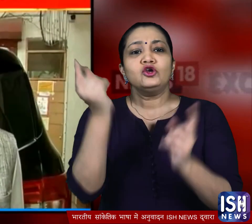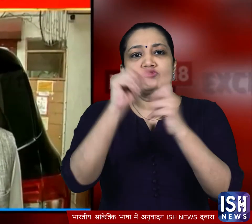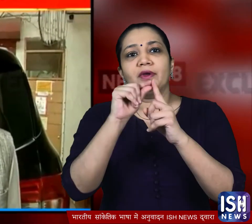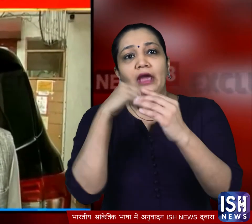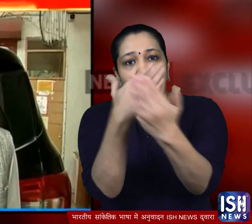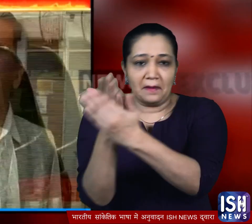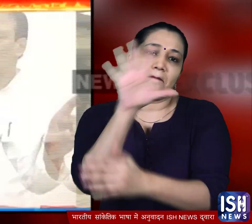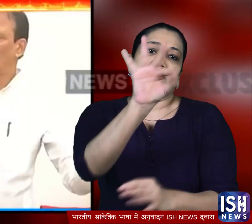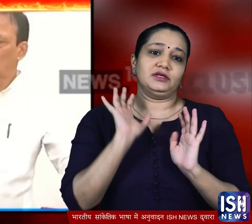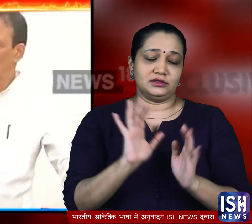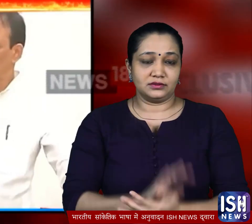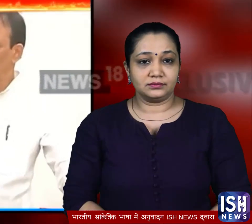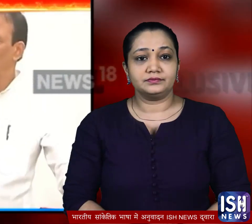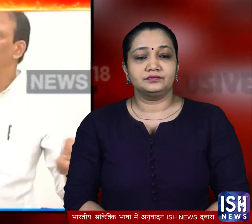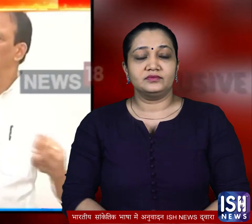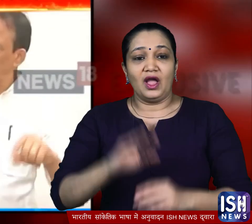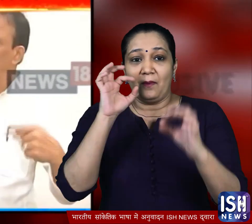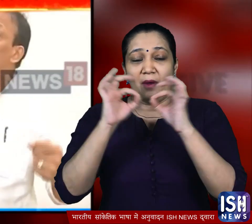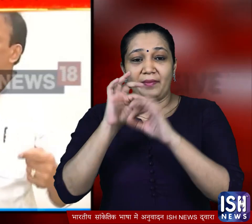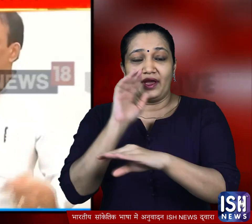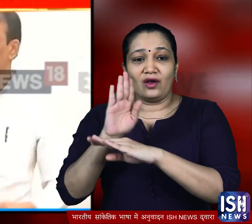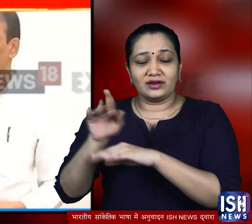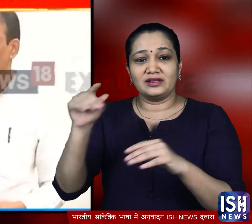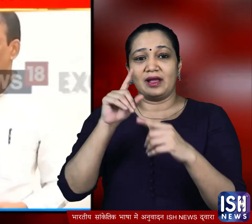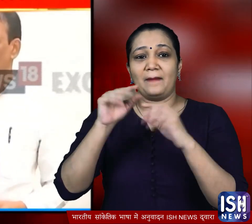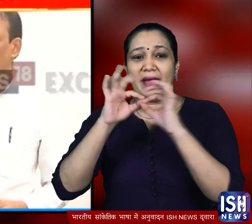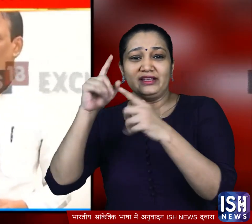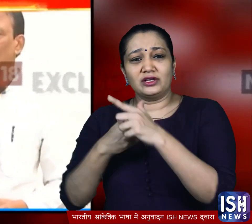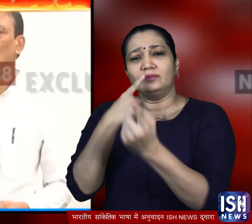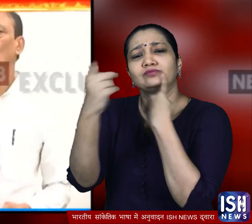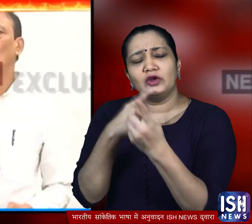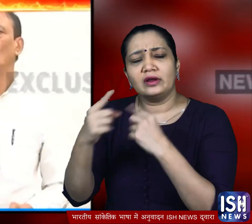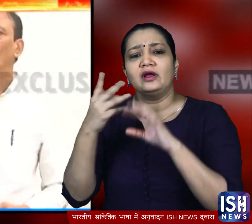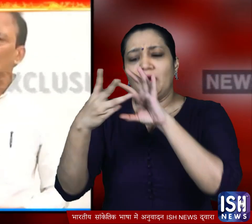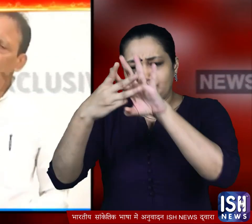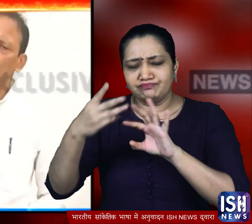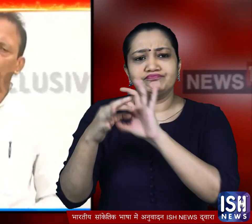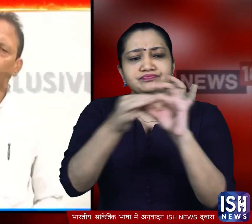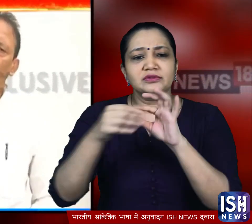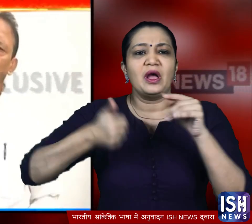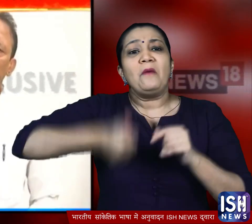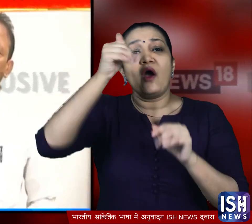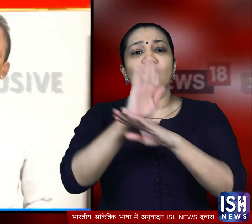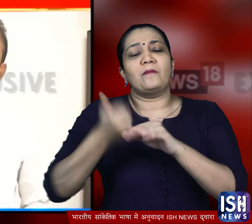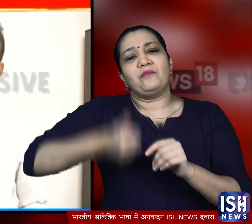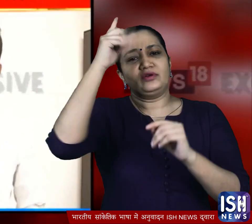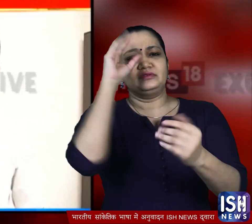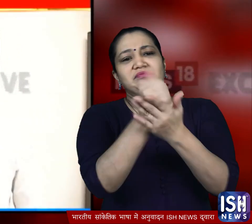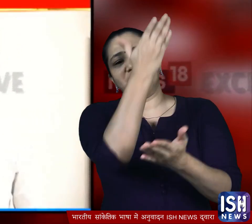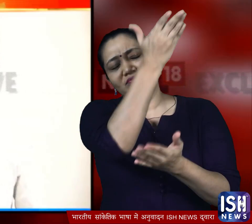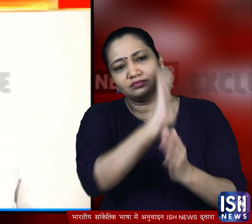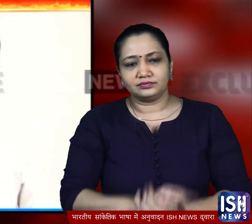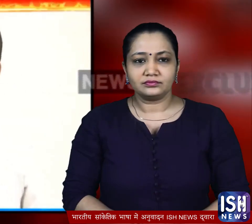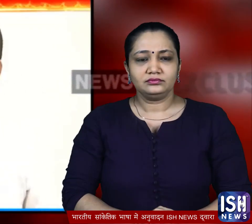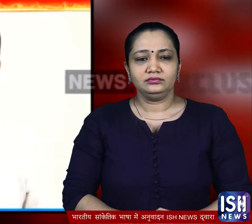यूपी में 50 सीट लड़ेंगे। इस बारे में जब मुंबई कांग्रेस के नेता भाई जगताप से बात की गई तो उन्होंने गठबंधन का मामला आला कमान पर छोड़ दिया। हमारे